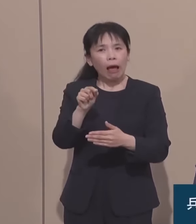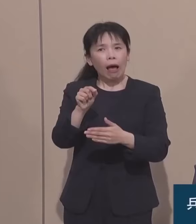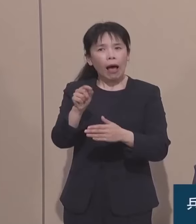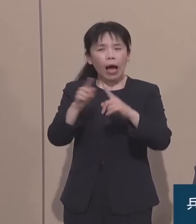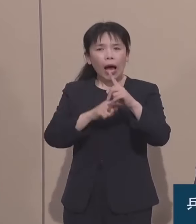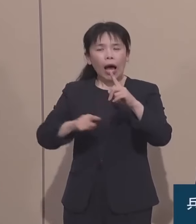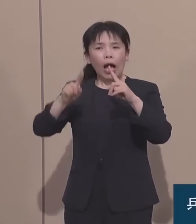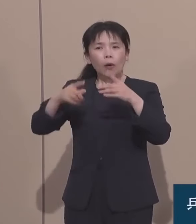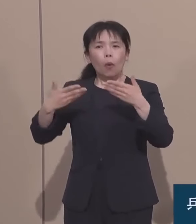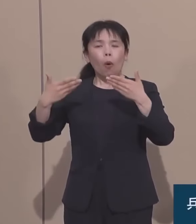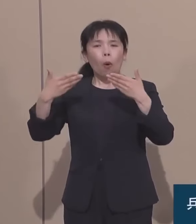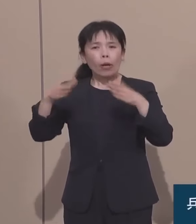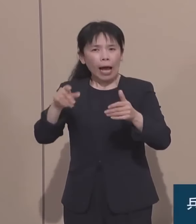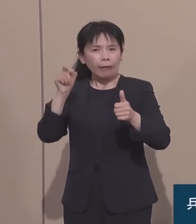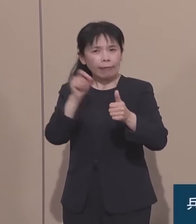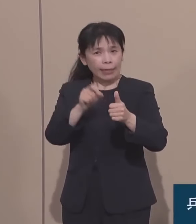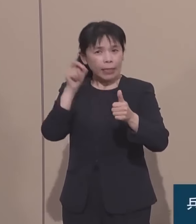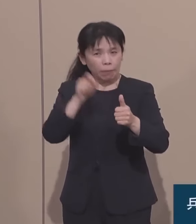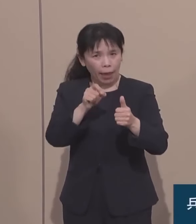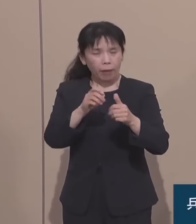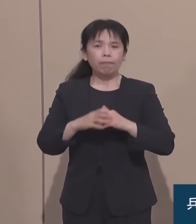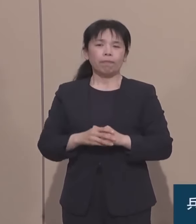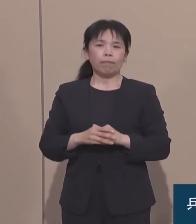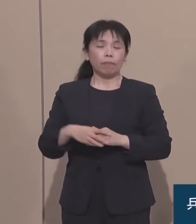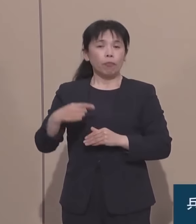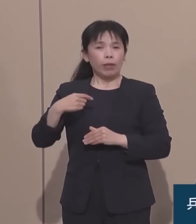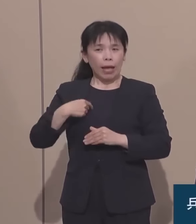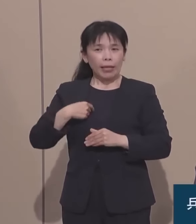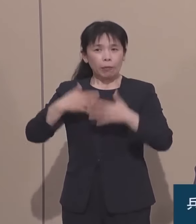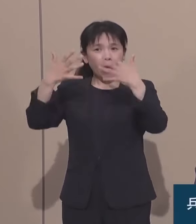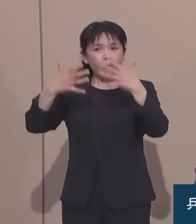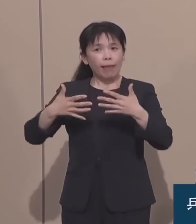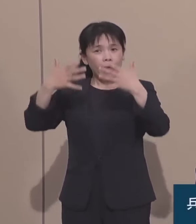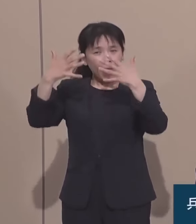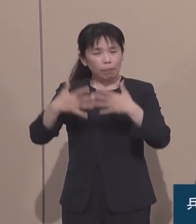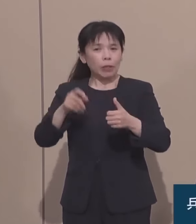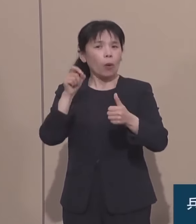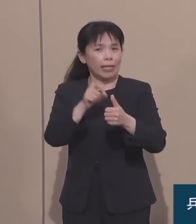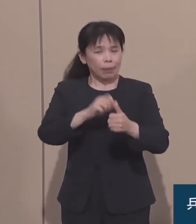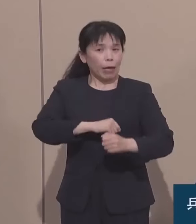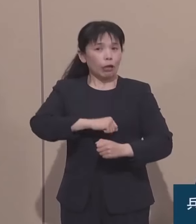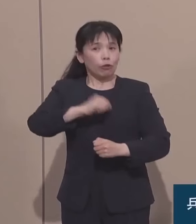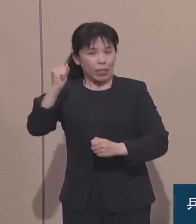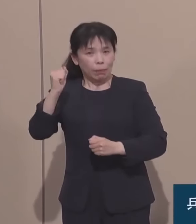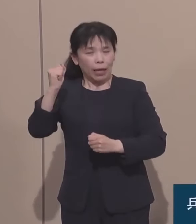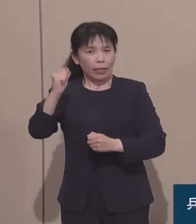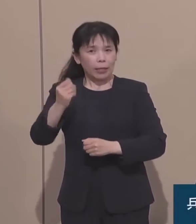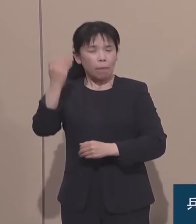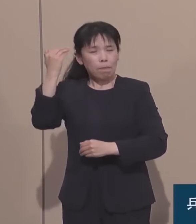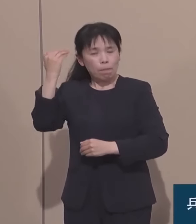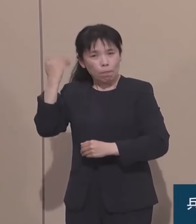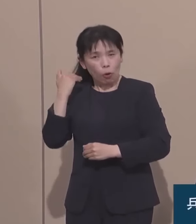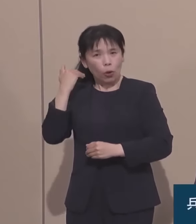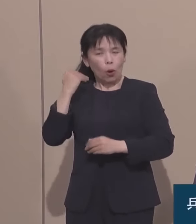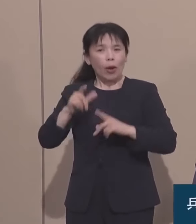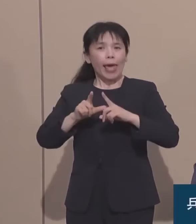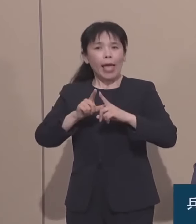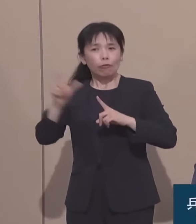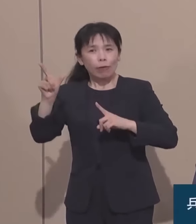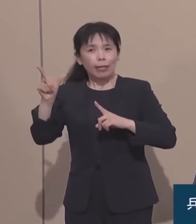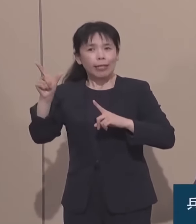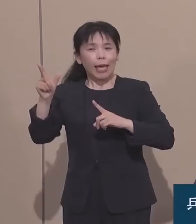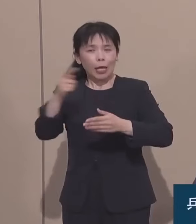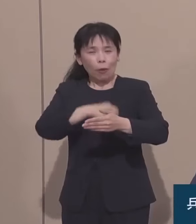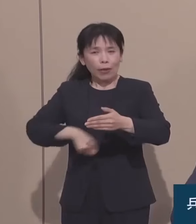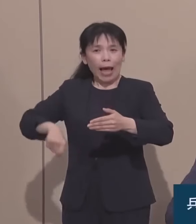公開臨地ですよ私はこういったテレビによるいじめ許しません元NHKの内部告発をし